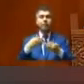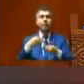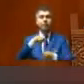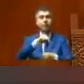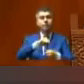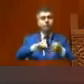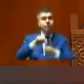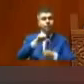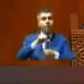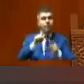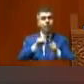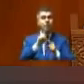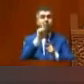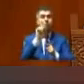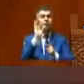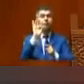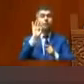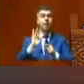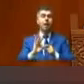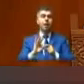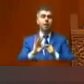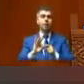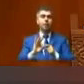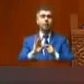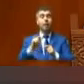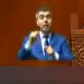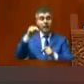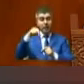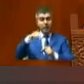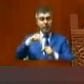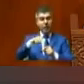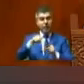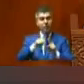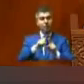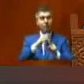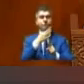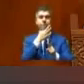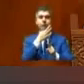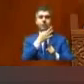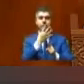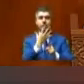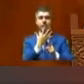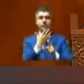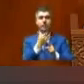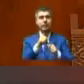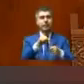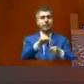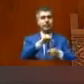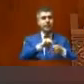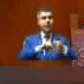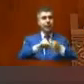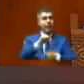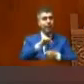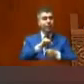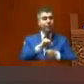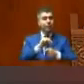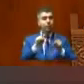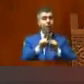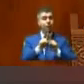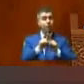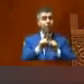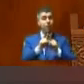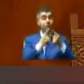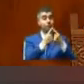يعني 100%. وكاين اللي فيه مرونة في نظام الصرف، اللي يعني أنه كيبقى فيه سلة